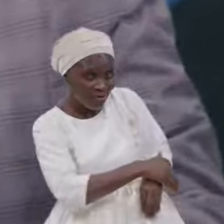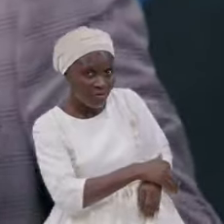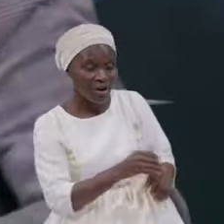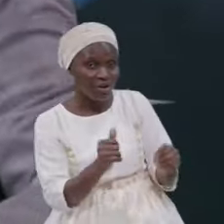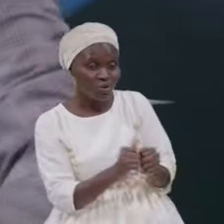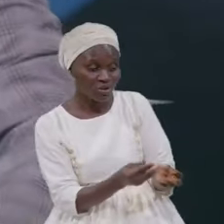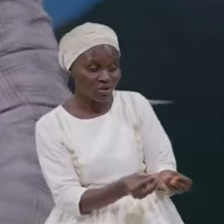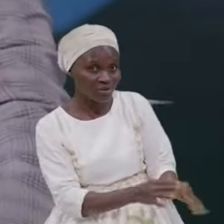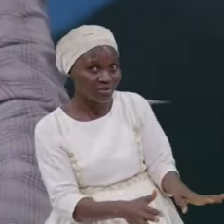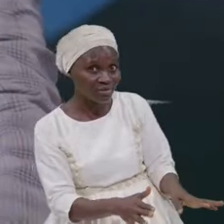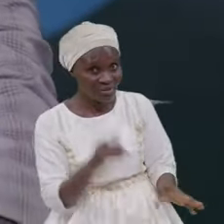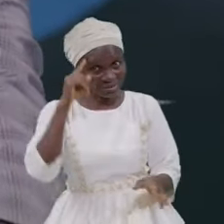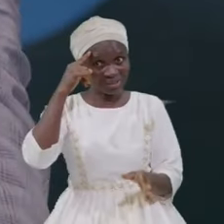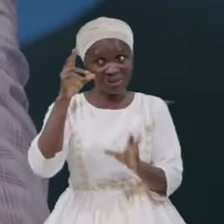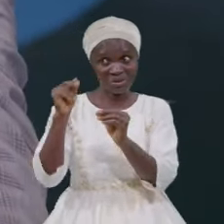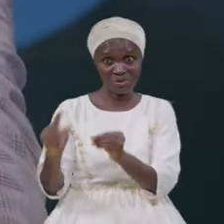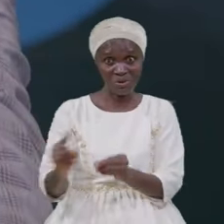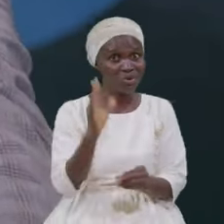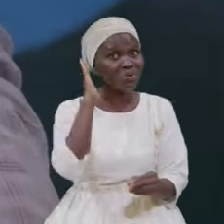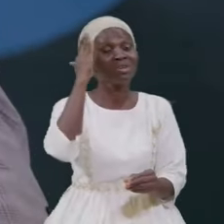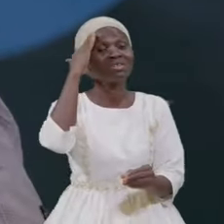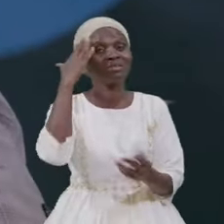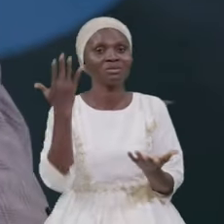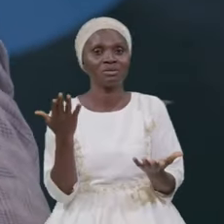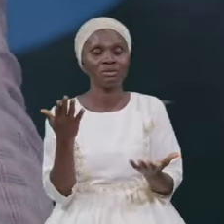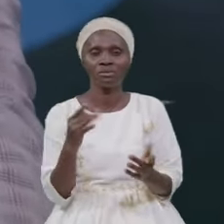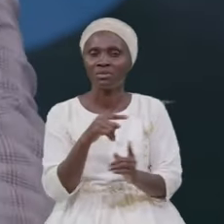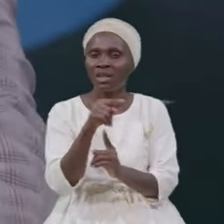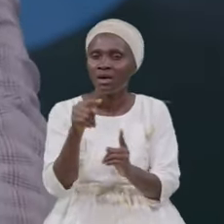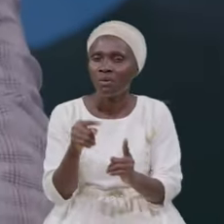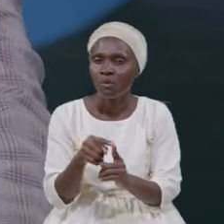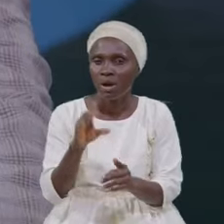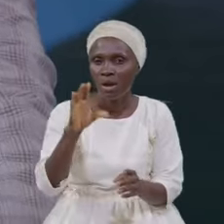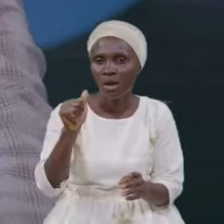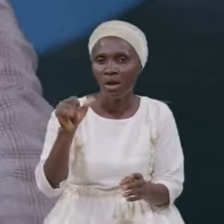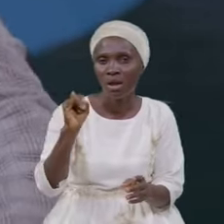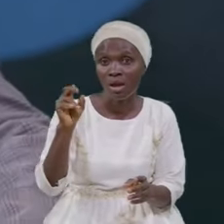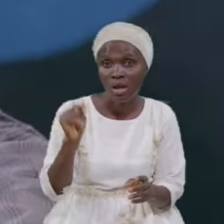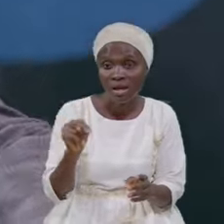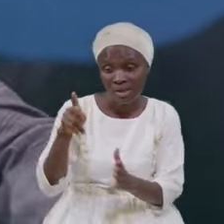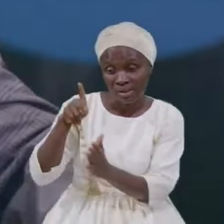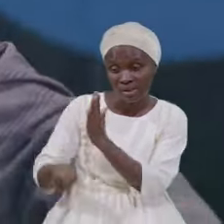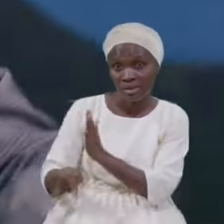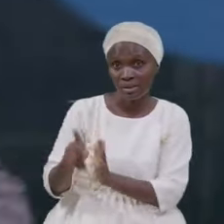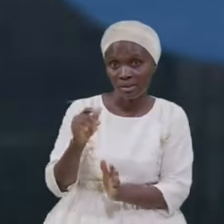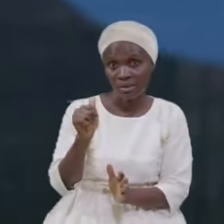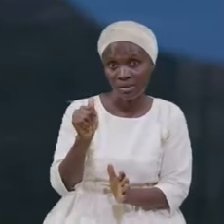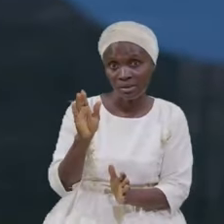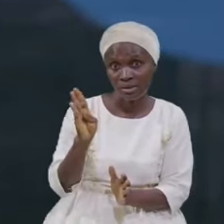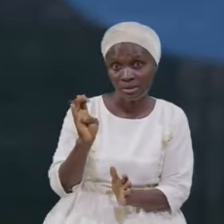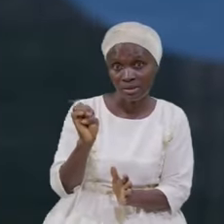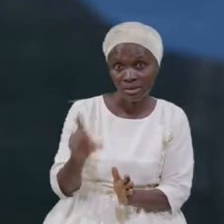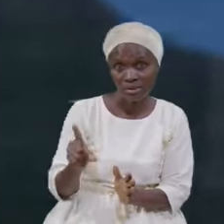saura. Quand Caïn a tué Abel, il a regardé à gauche, à droite, en partout. Il n'y